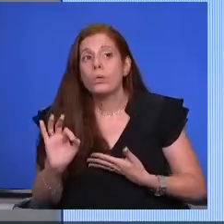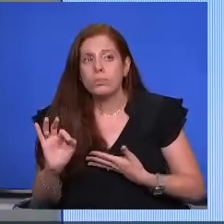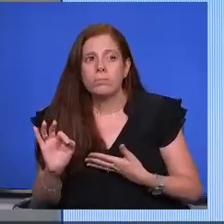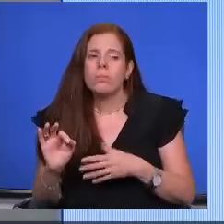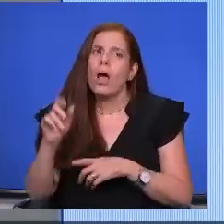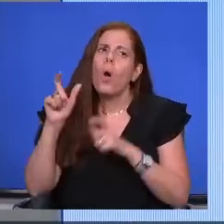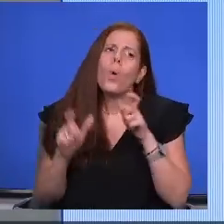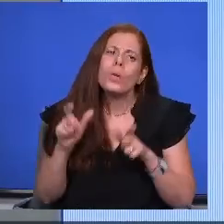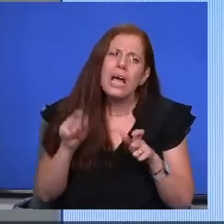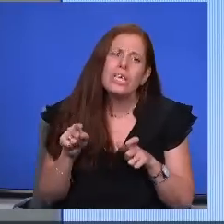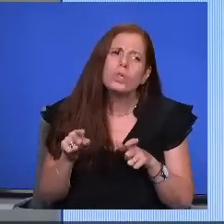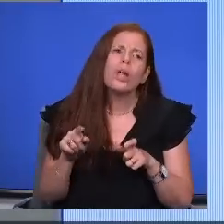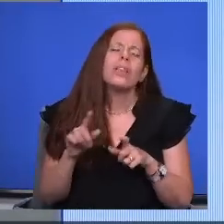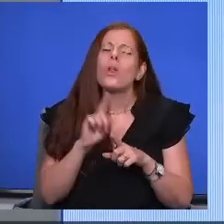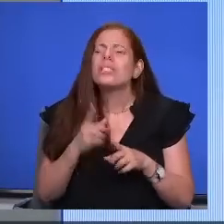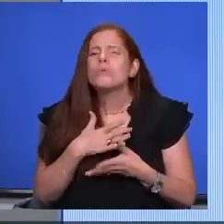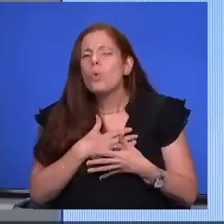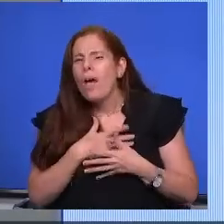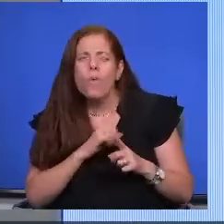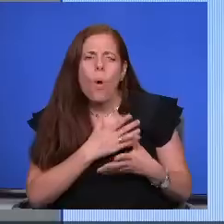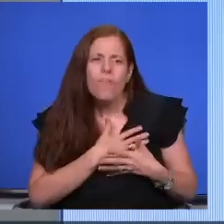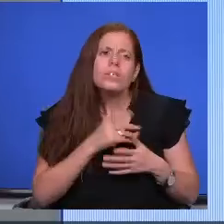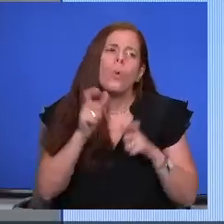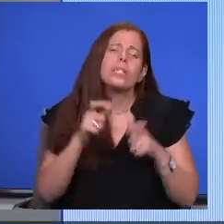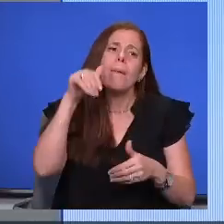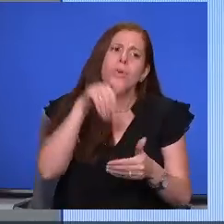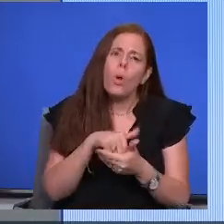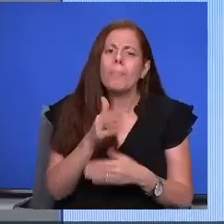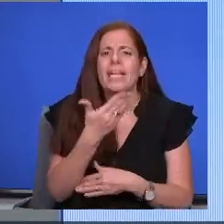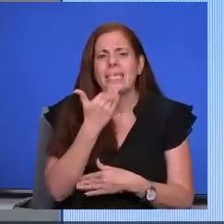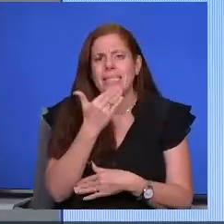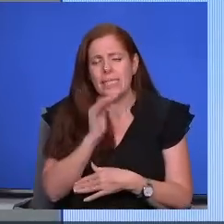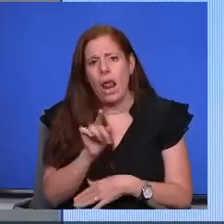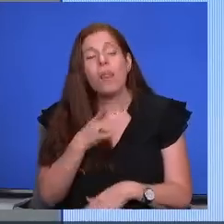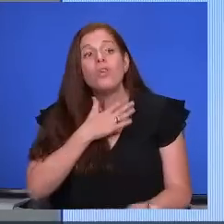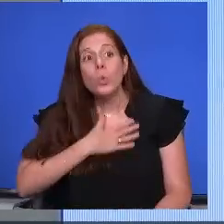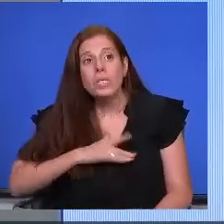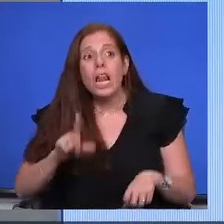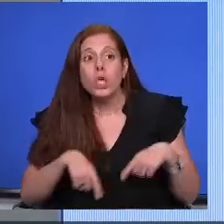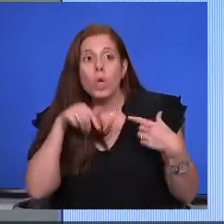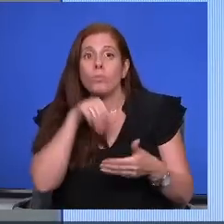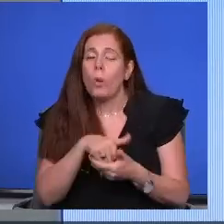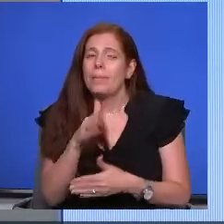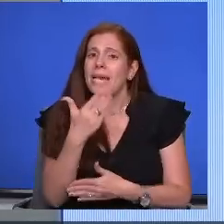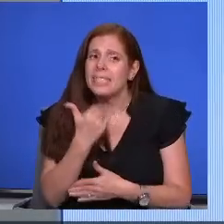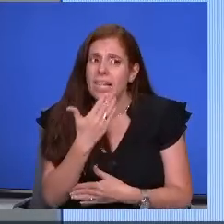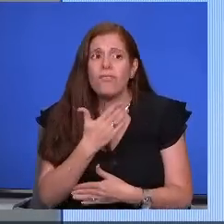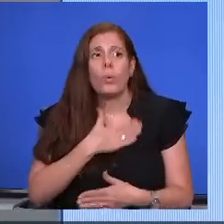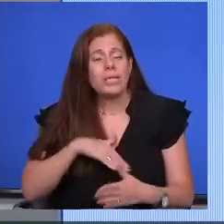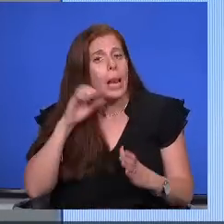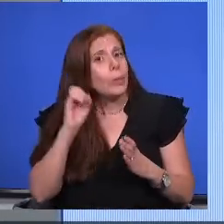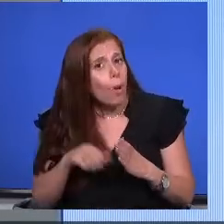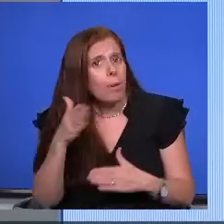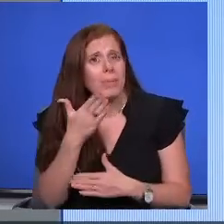מי שאוהב אותה ולא אוהב אותה, אבל היא אוכלוסייה שקיימת מדינת ישראל, והיא רוצה לחיות בתוך מדינת ישראל, והיא רוצה גם לתרום הרבה למדינת ישראל, והיא תורמת גם בדרך